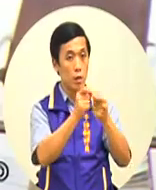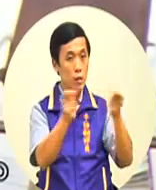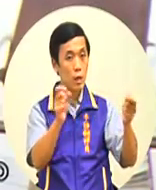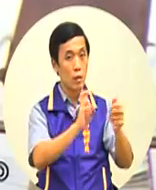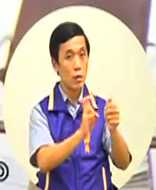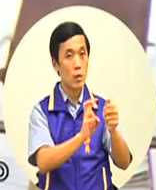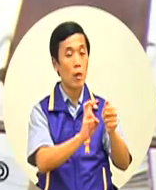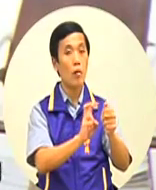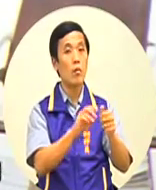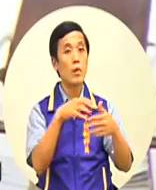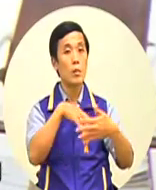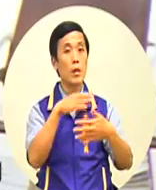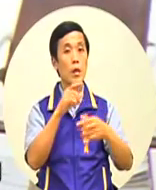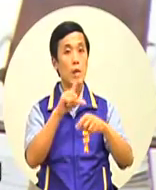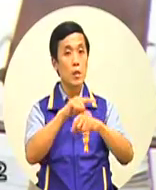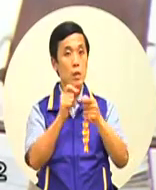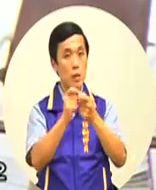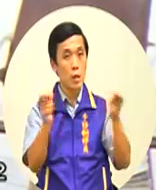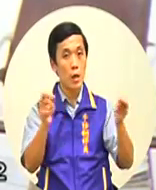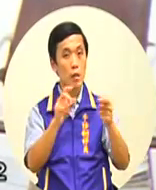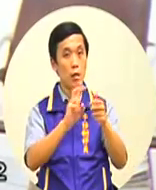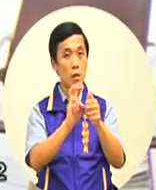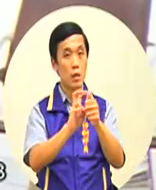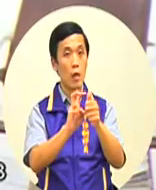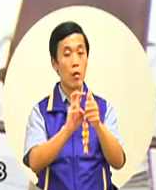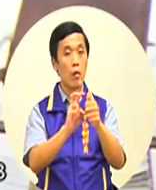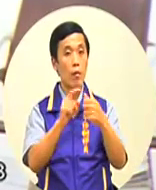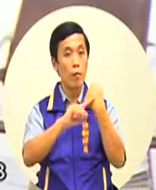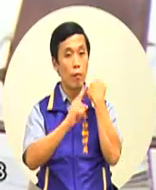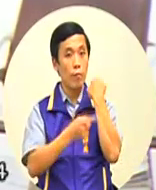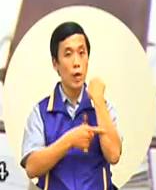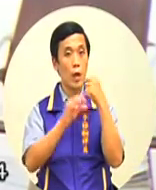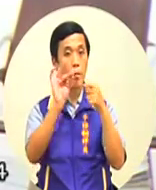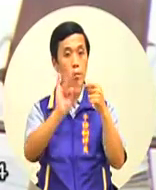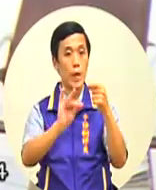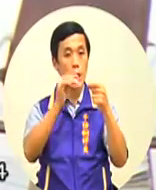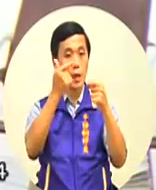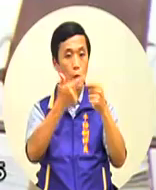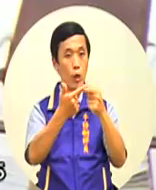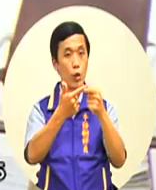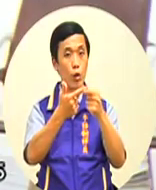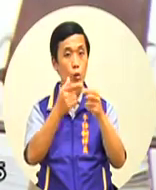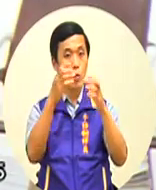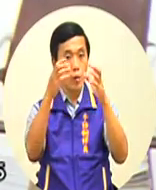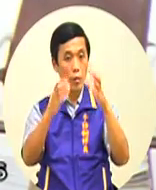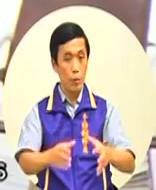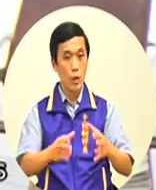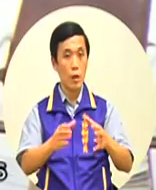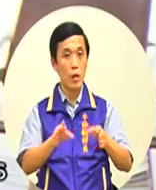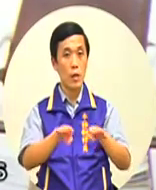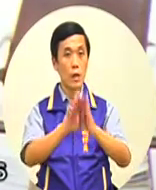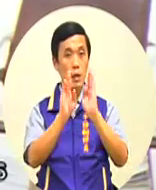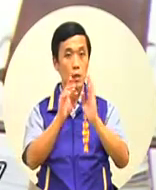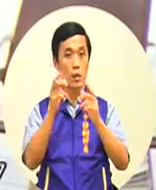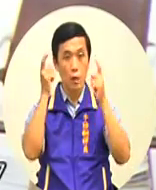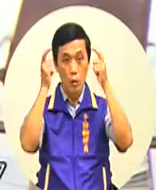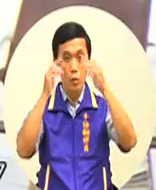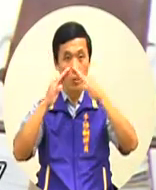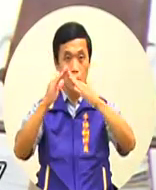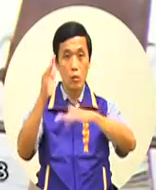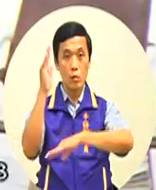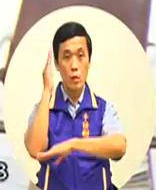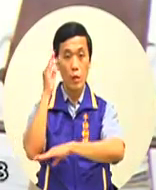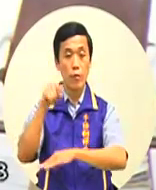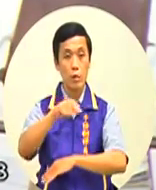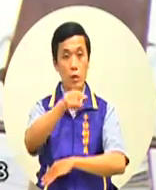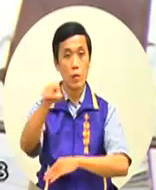在长照法在106年正式上路，那我们高雄市政府社会局，你准备好了没有？好，